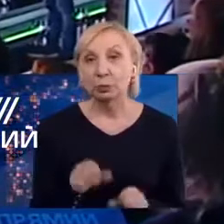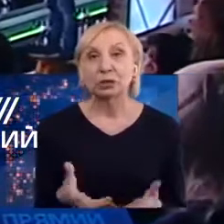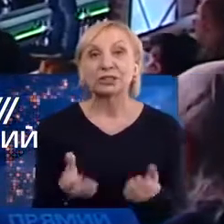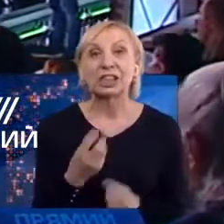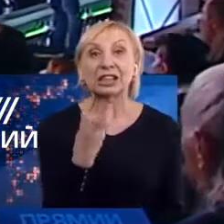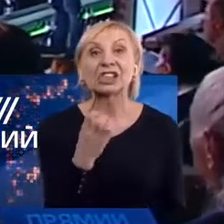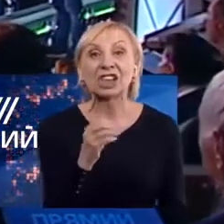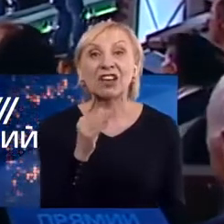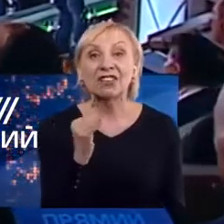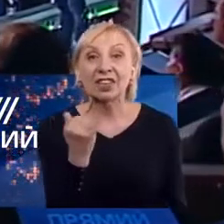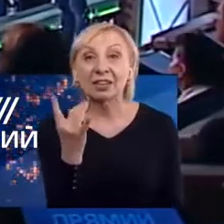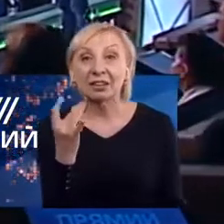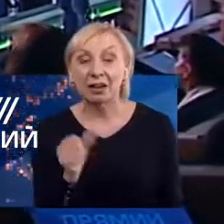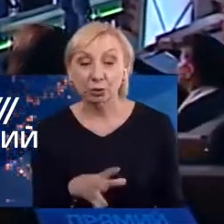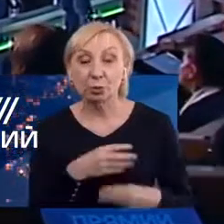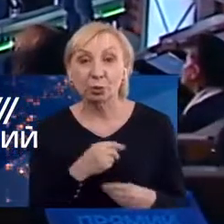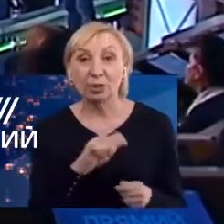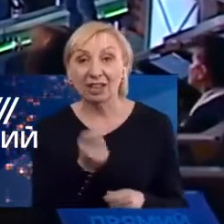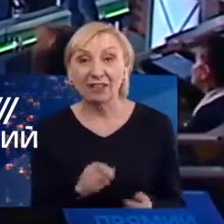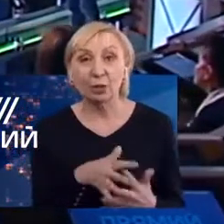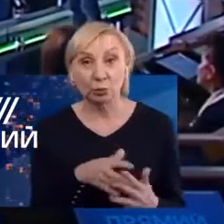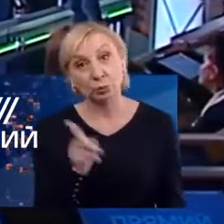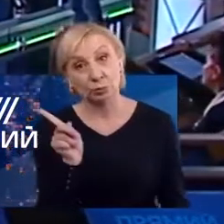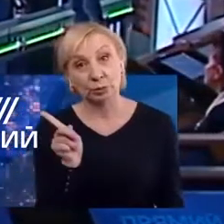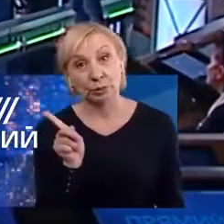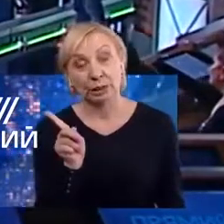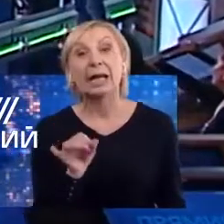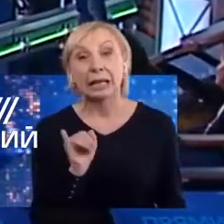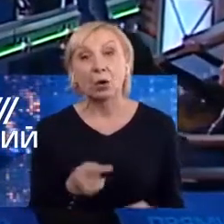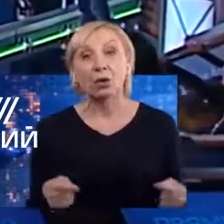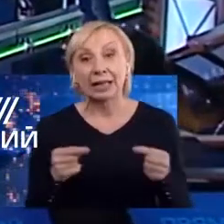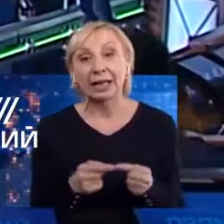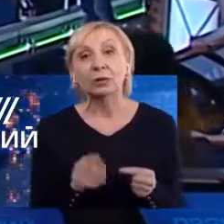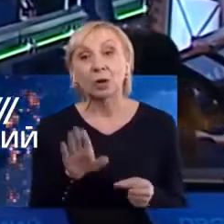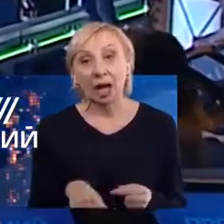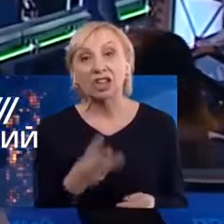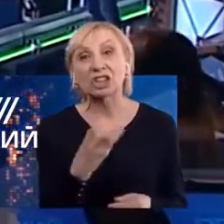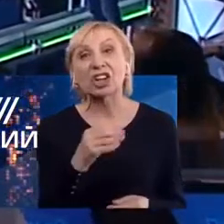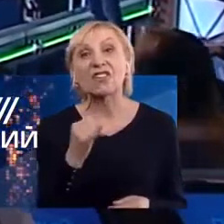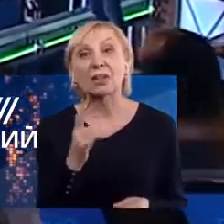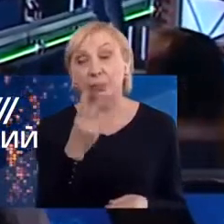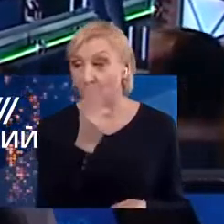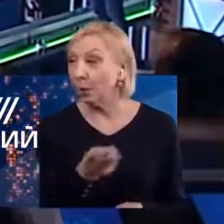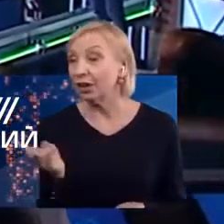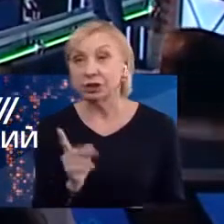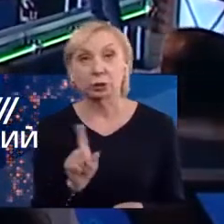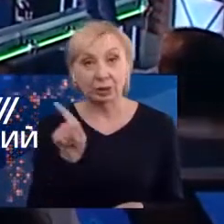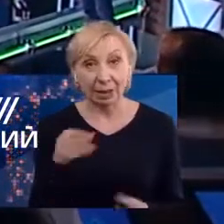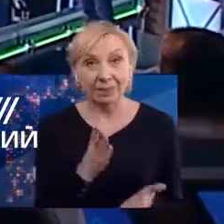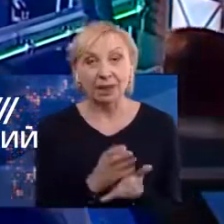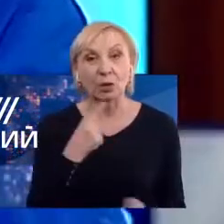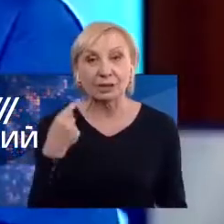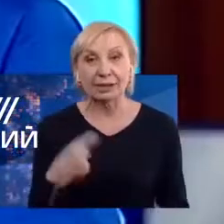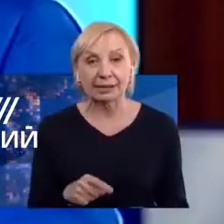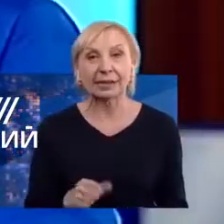Шефіра з собою на війну, де він був декілька днів назад. І конкретно хай Шефір побачить, що там є російські війська